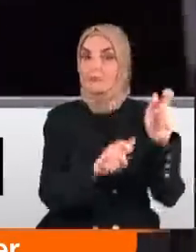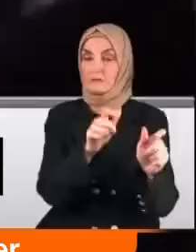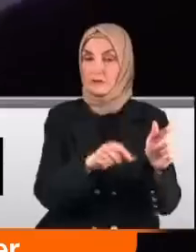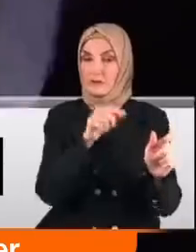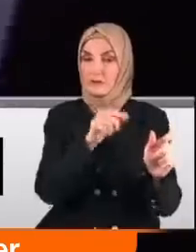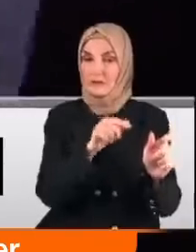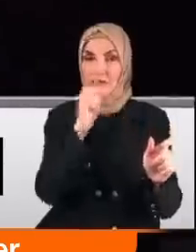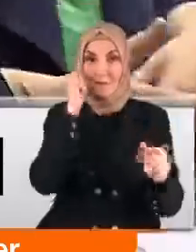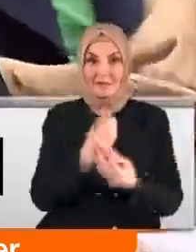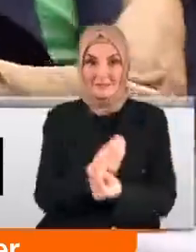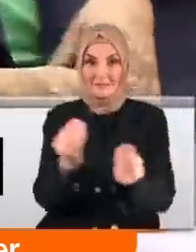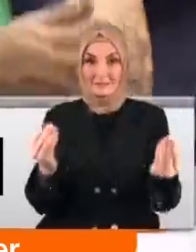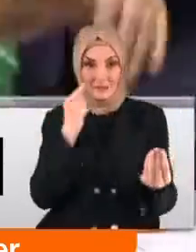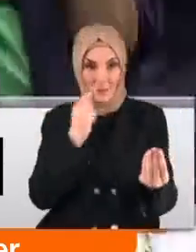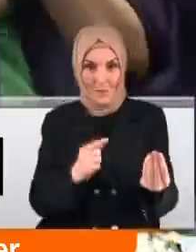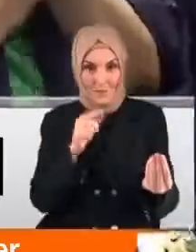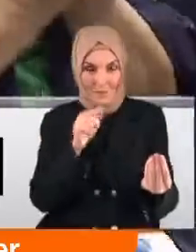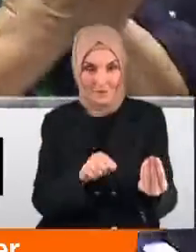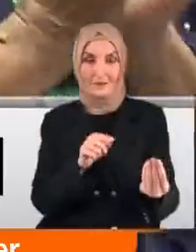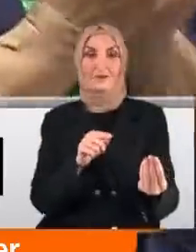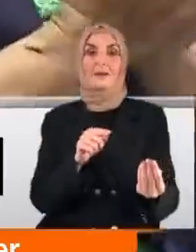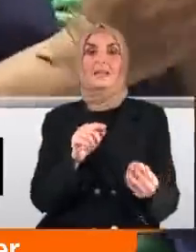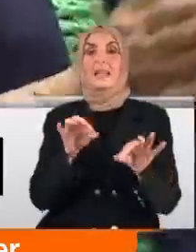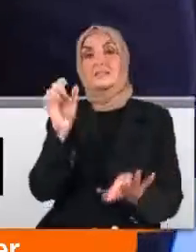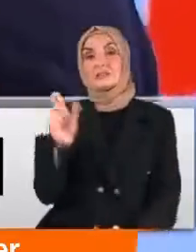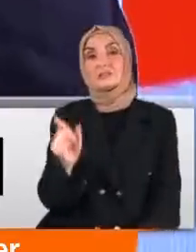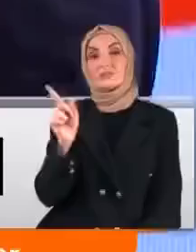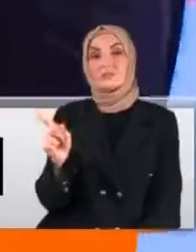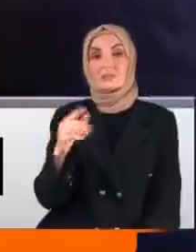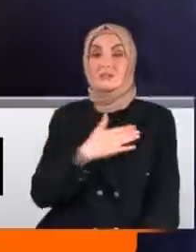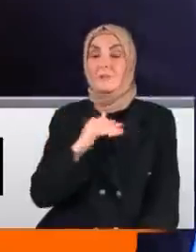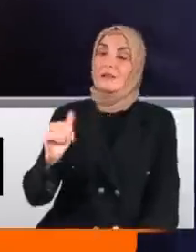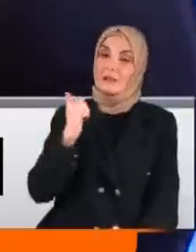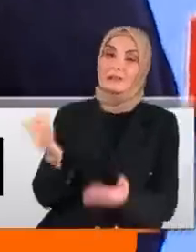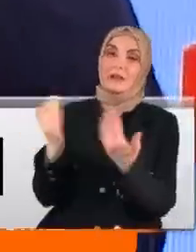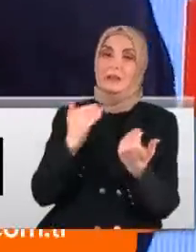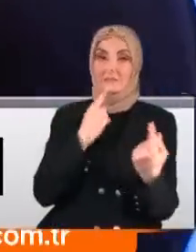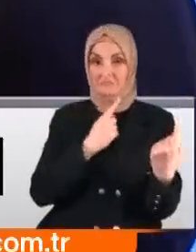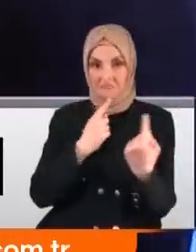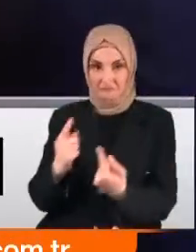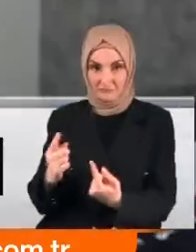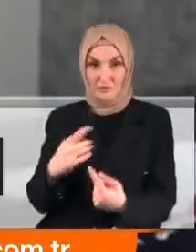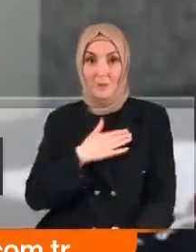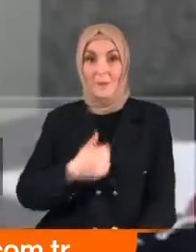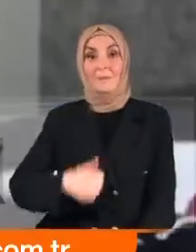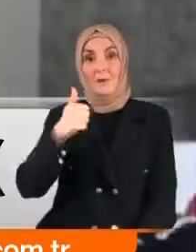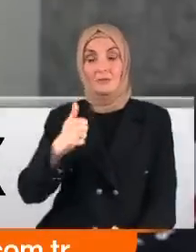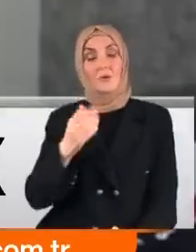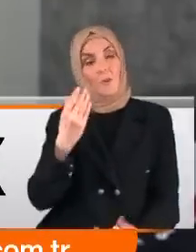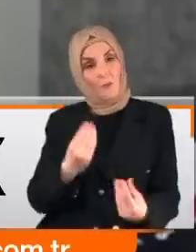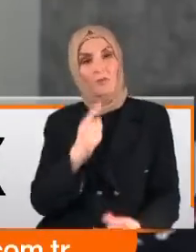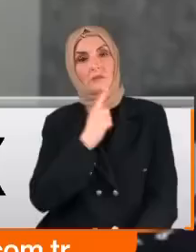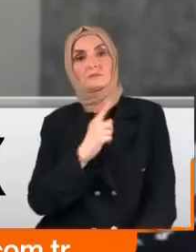deklarasyonla Muharrem İnce'ye partiye geri dön çağrısı yapacak, hatta CHP genel başkanı olmasını isteyecek. Sayın Muharrem İnce